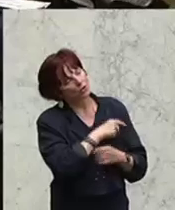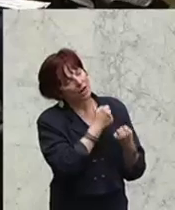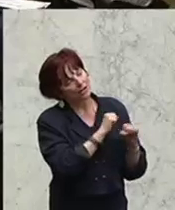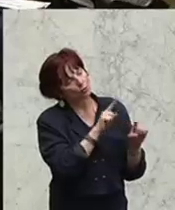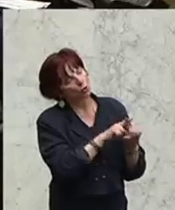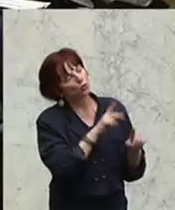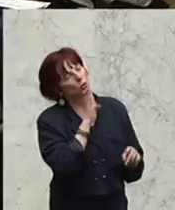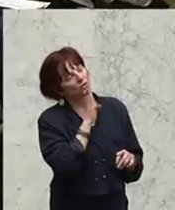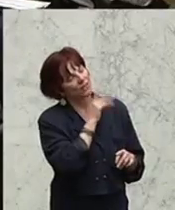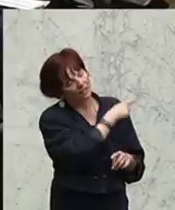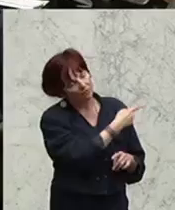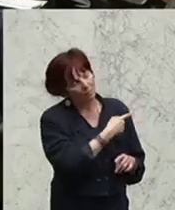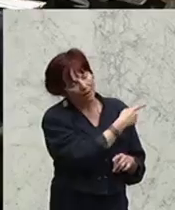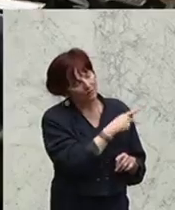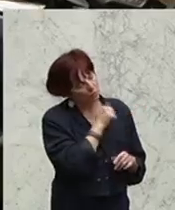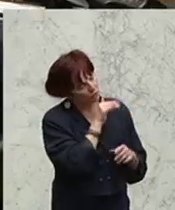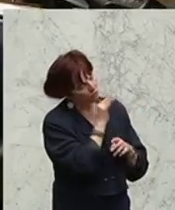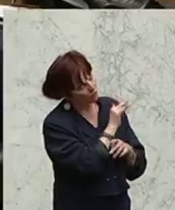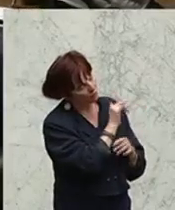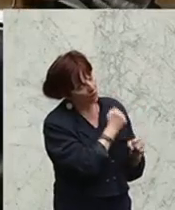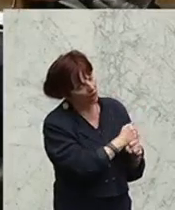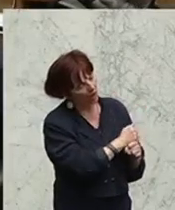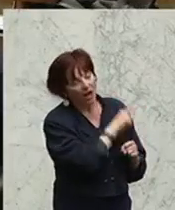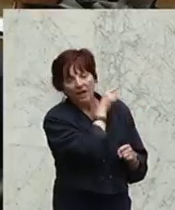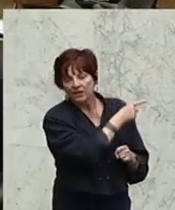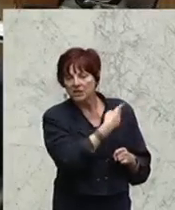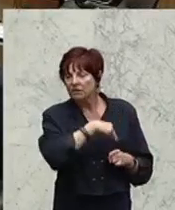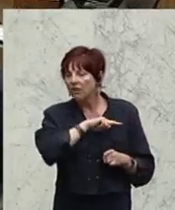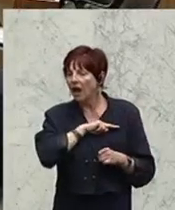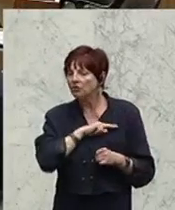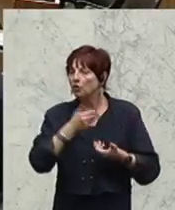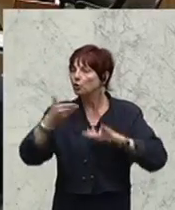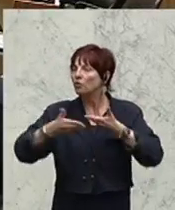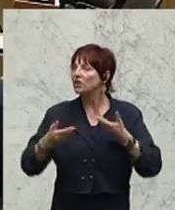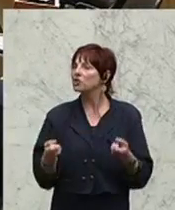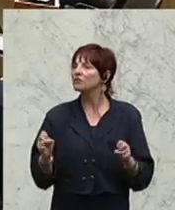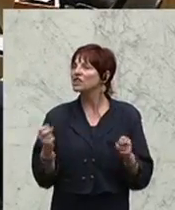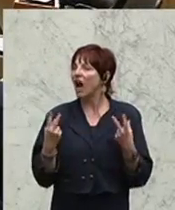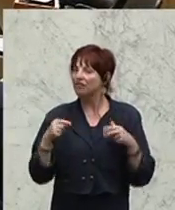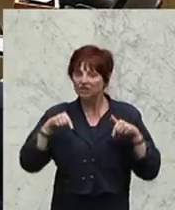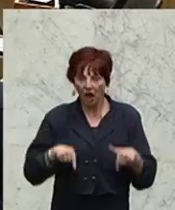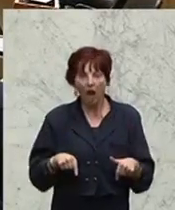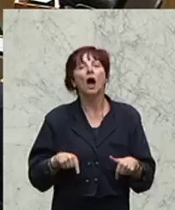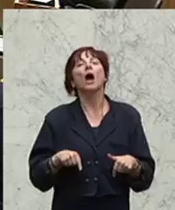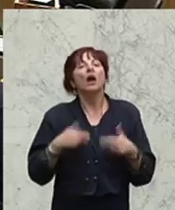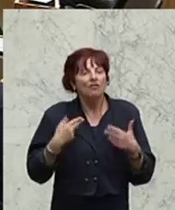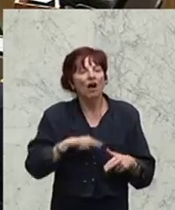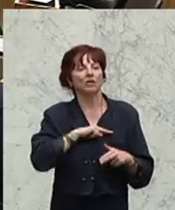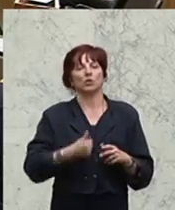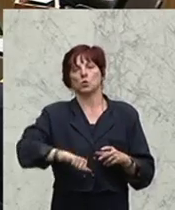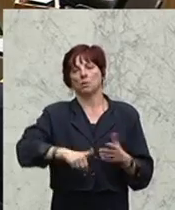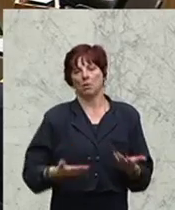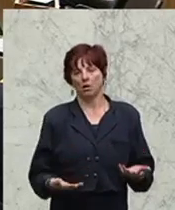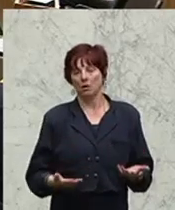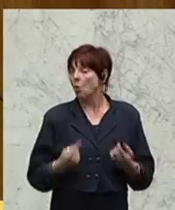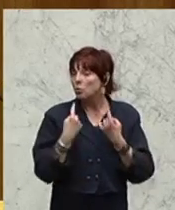nicht im Ansatz bereit, uns der Verantwortung zu stellen, die mit dieser Wirtschaftskraft einhergeht. Und eines ist klar, wenn wir uns dieser